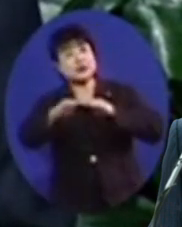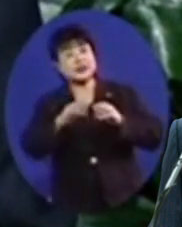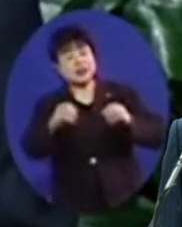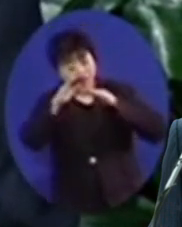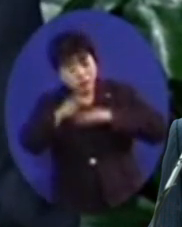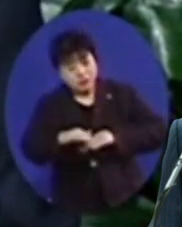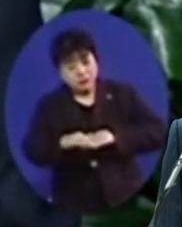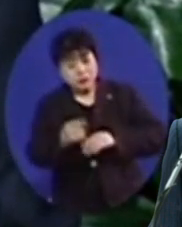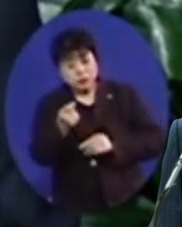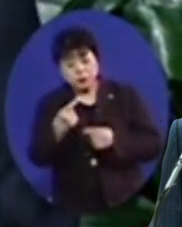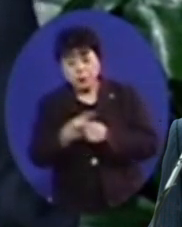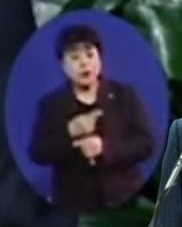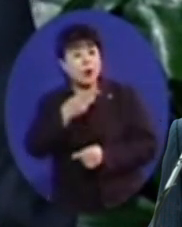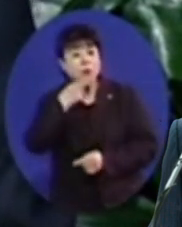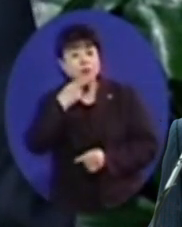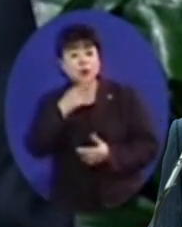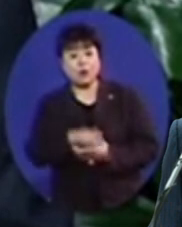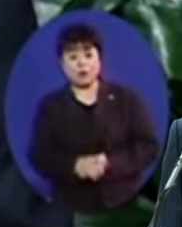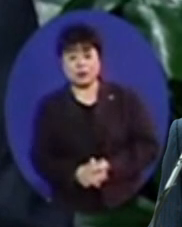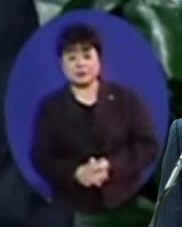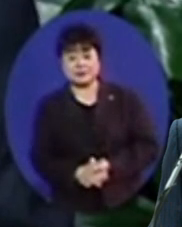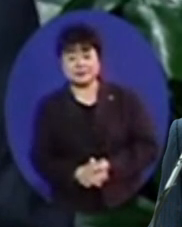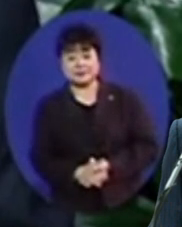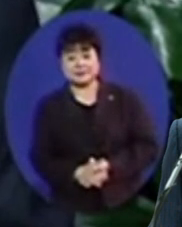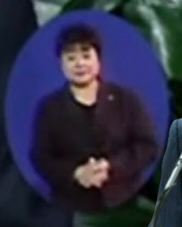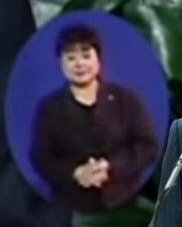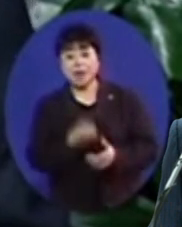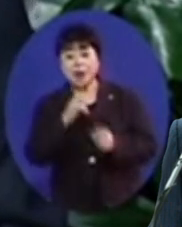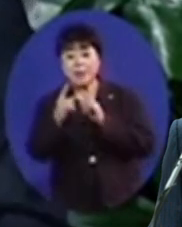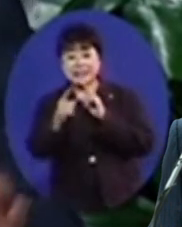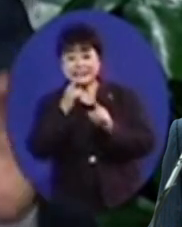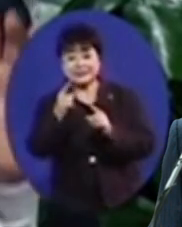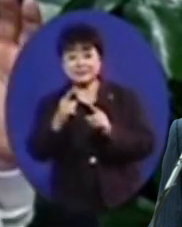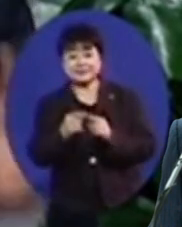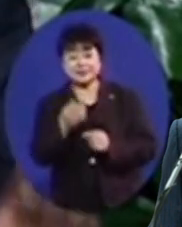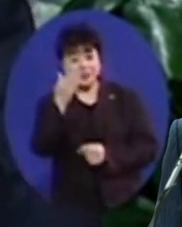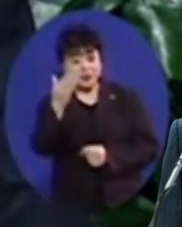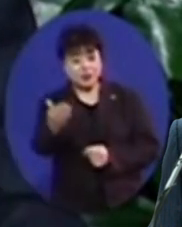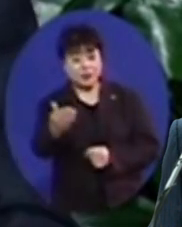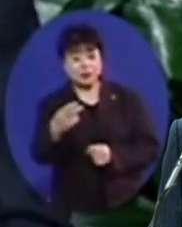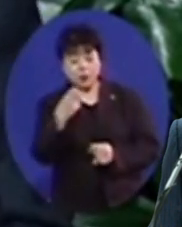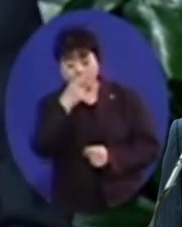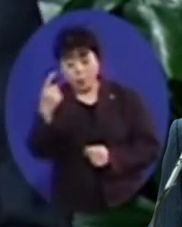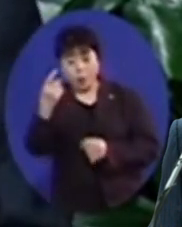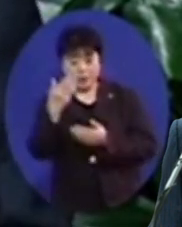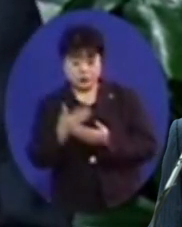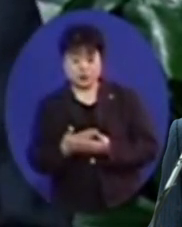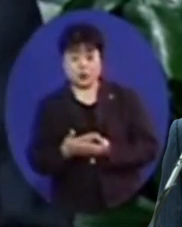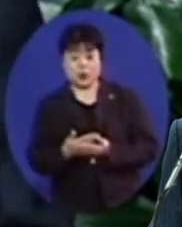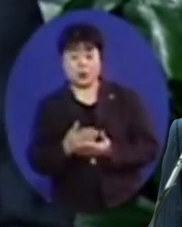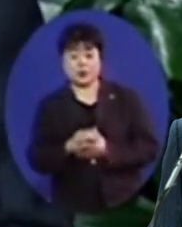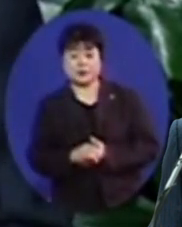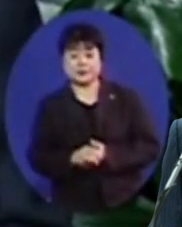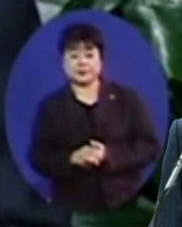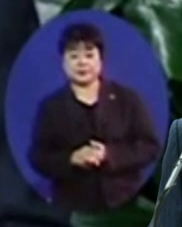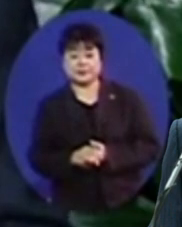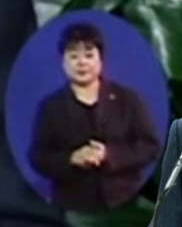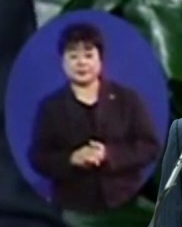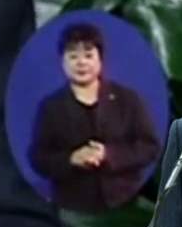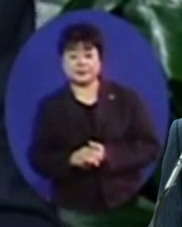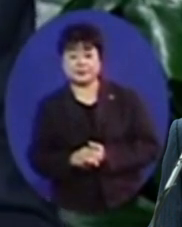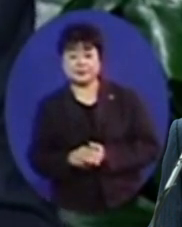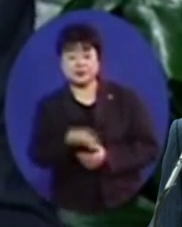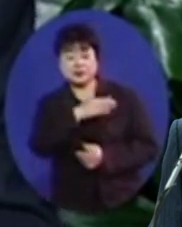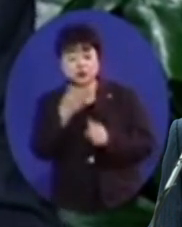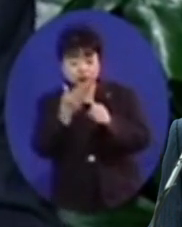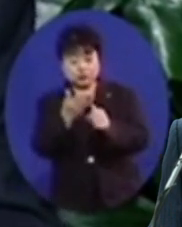꺼져도 1.1핵도 변화가 없습니다. 이 말씀이 바로 여러분을 보호하고 여러분을 능력 있게